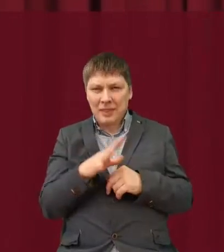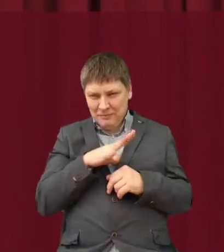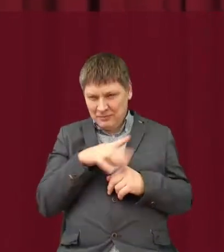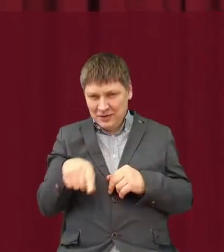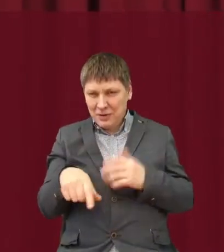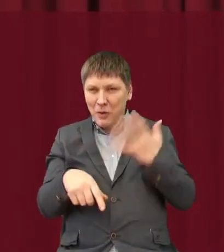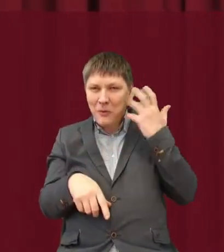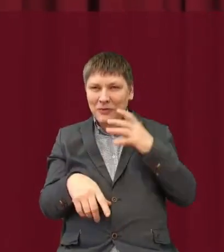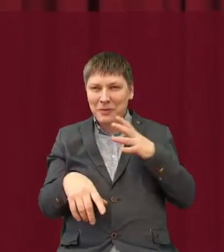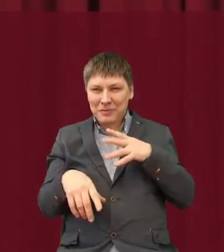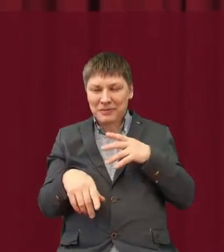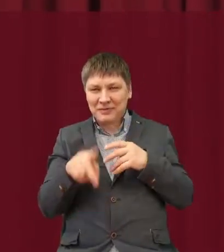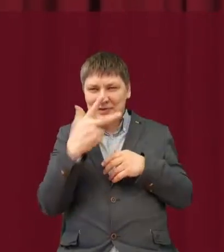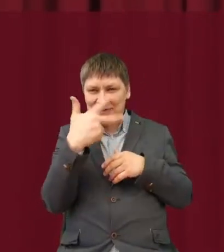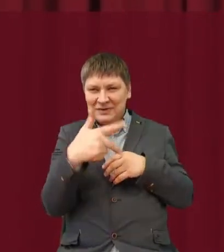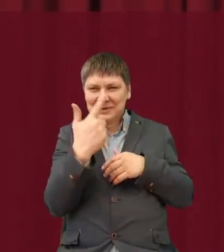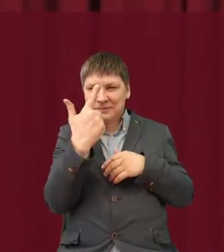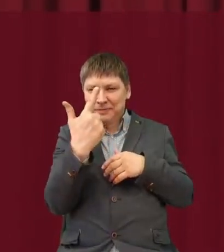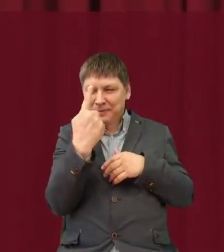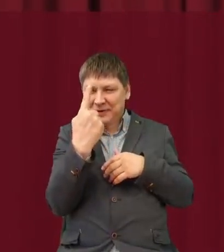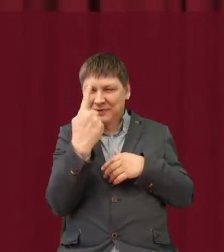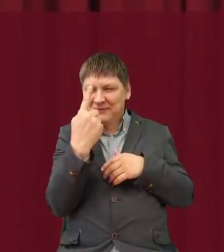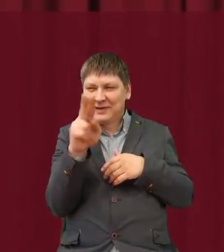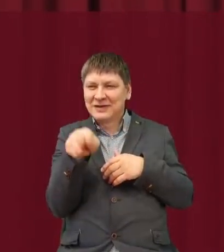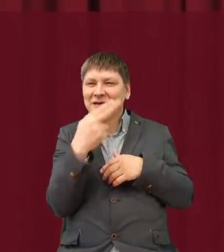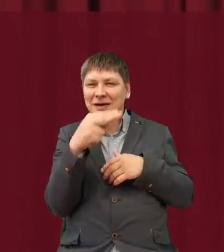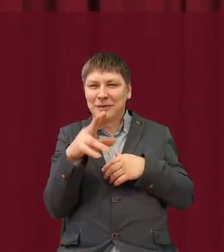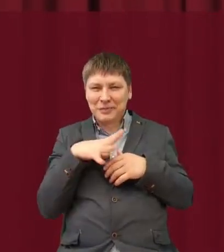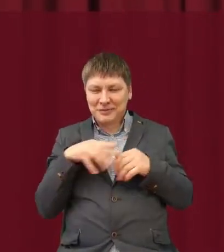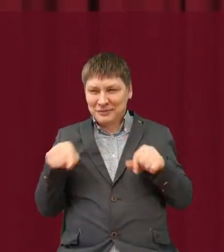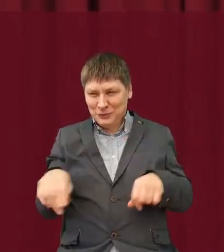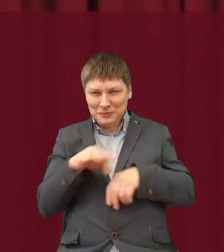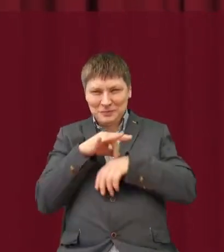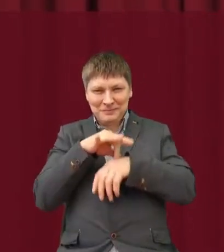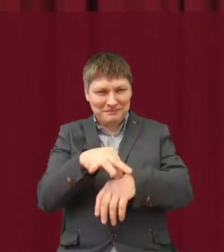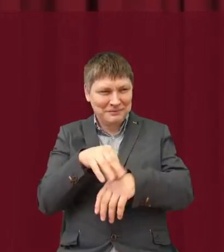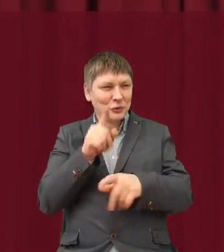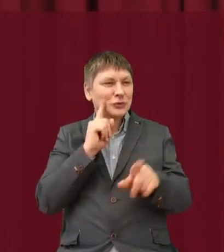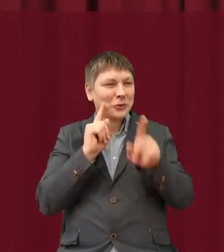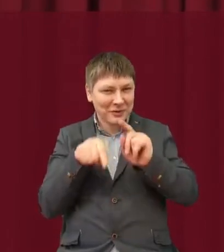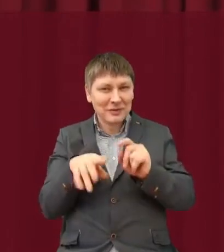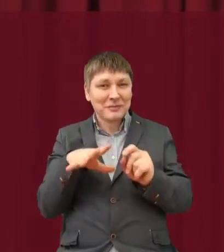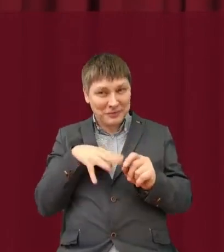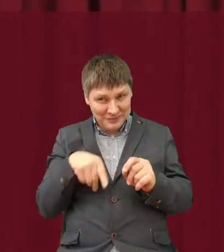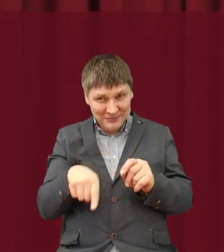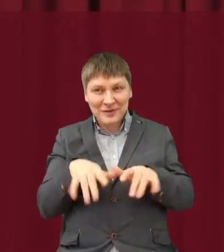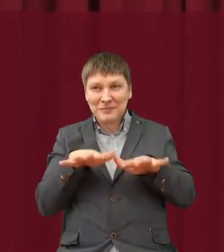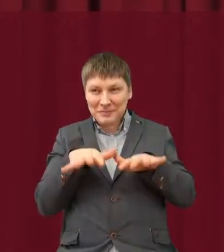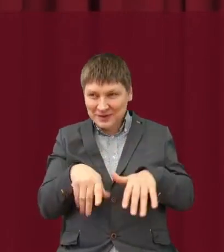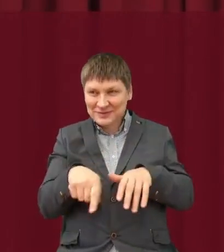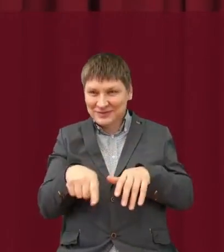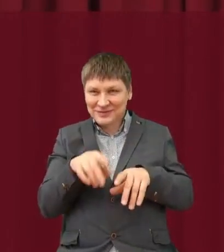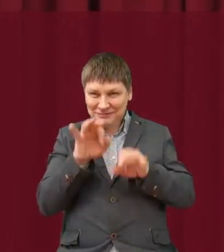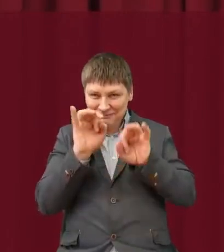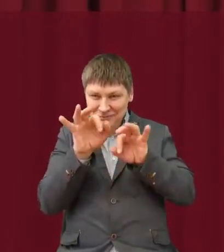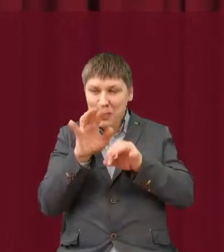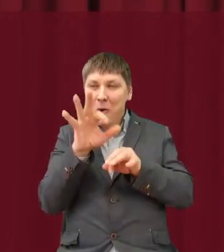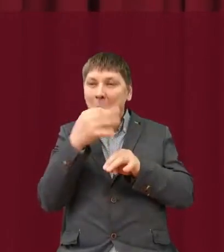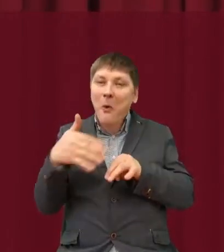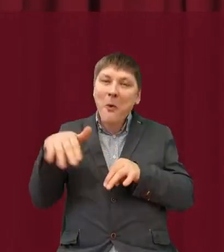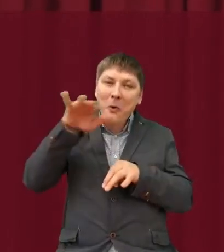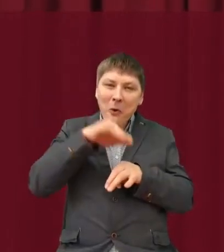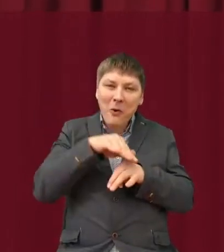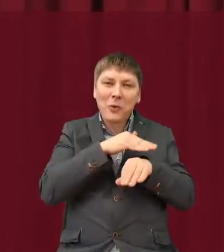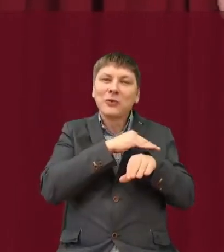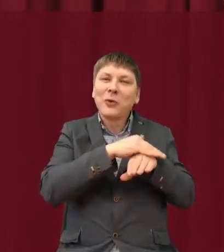в конце уходящего года прошлого года 31 числа проповедовал Вот на это место писания и говорил о горах и